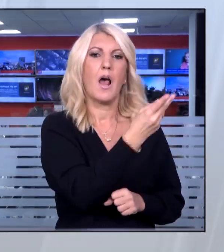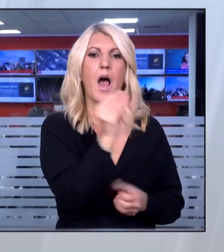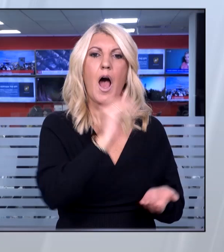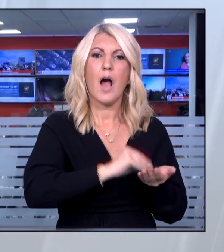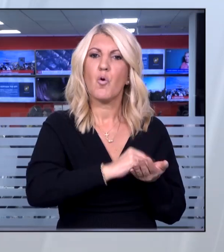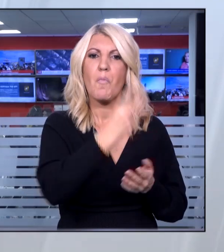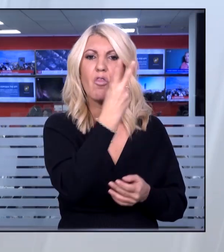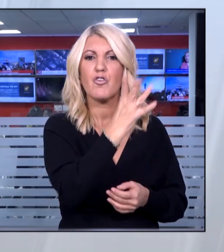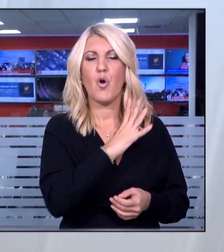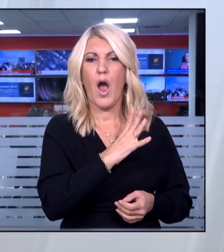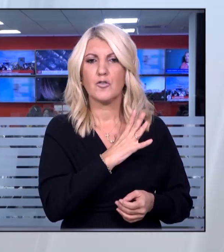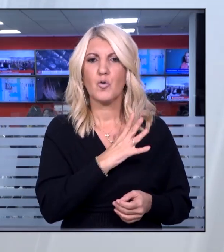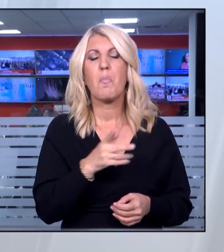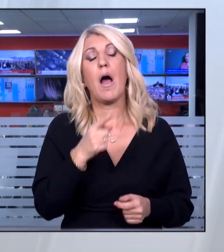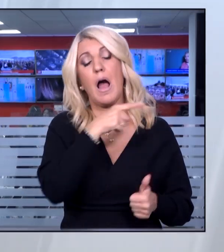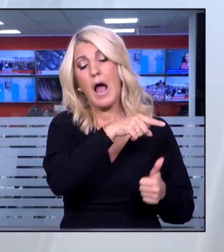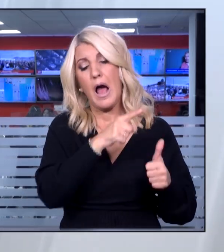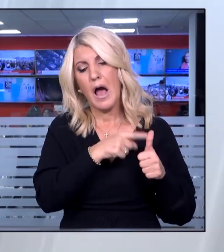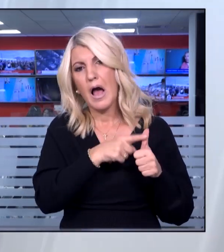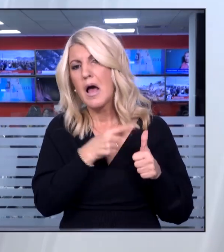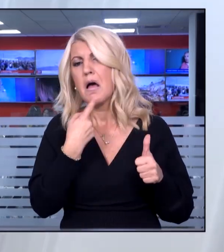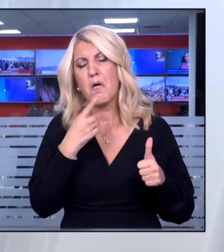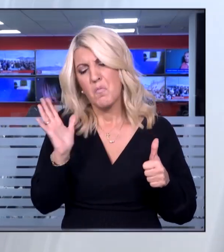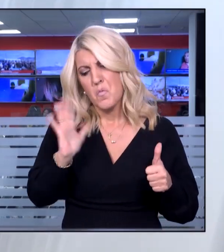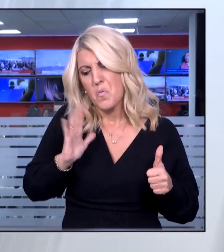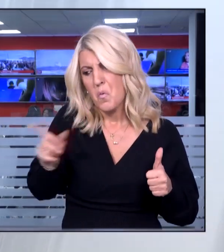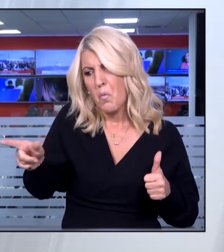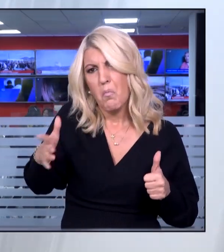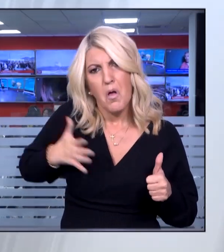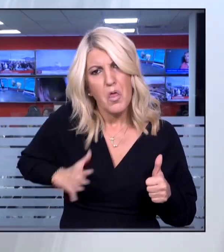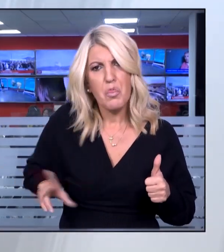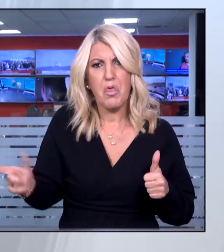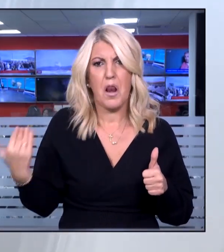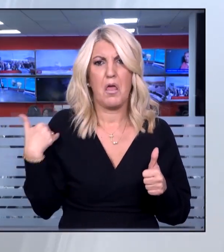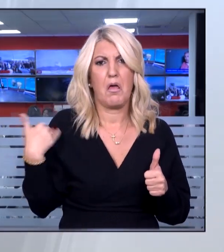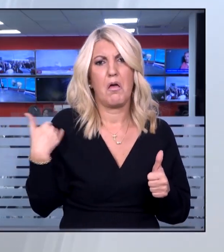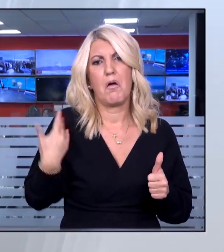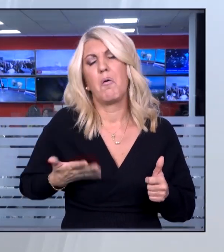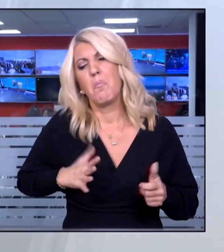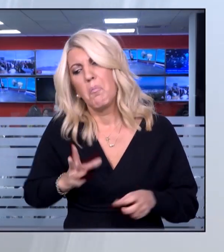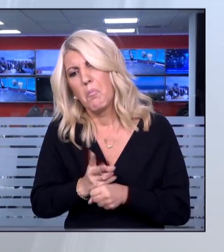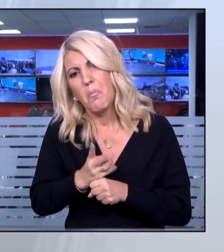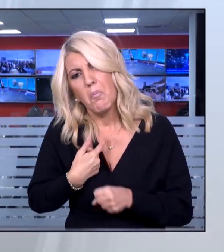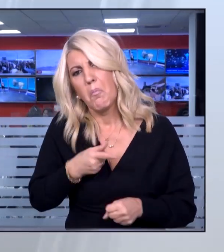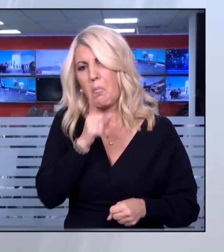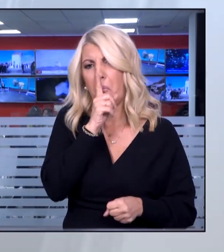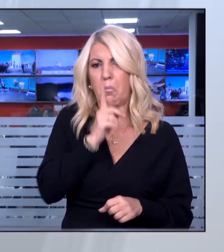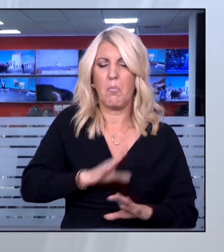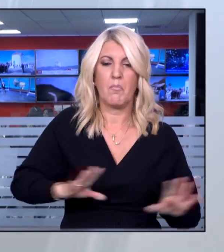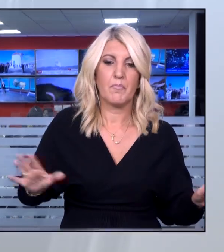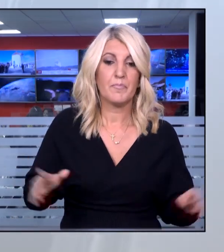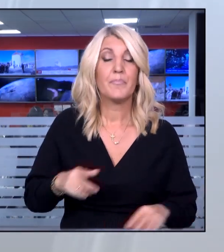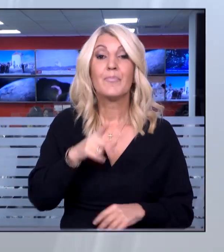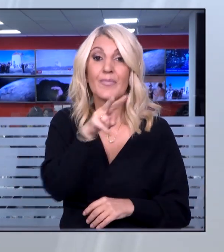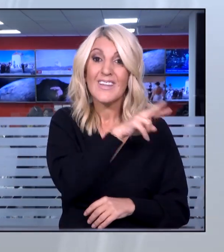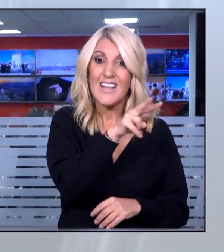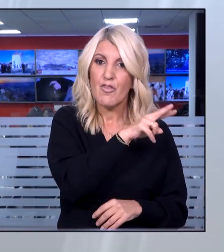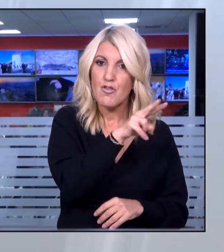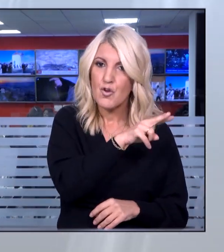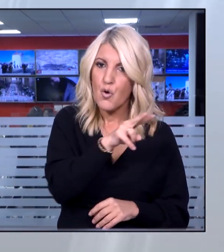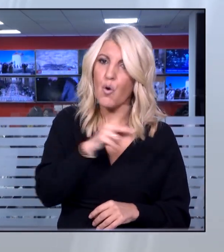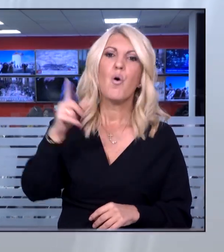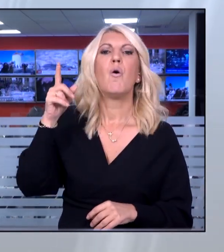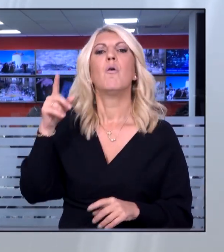της. Για ένα κορίτσι που είναι αυτής της ηλικίας να συζητάμε για συνένεση. Οι δράστες γνώριζαν το ανήλικο κορίτσι, το οποίο φαίνεται πως έπεισαν να